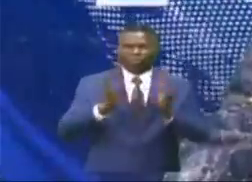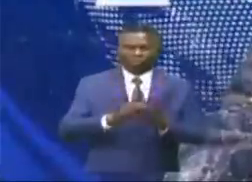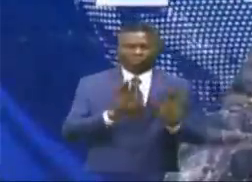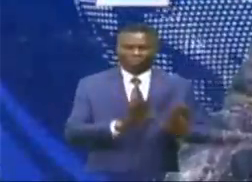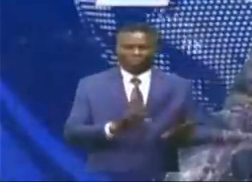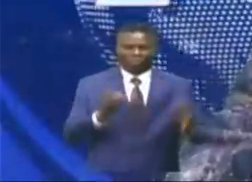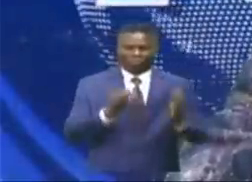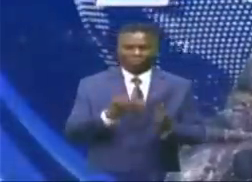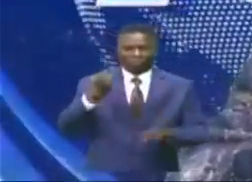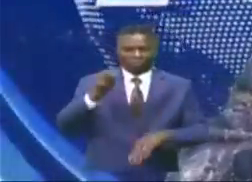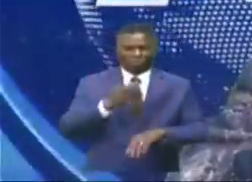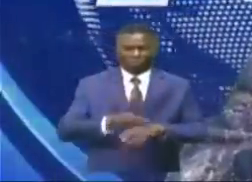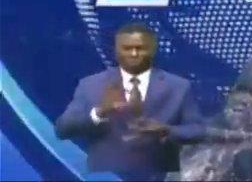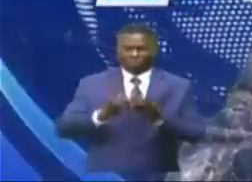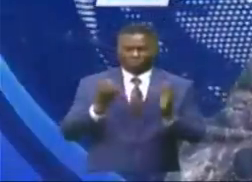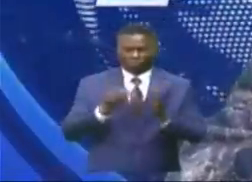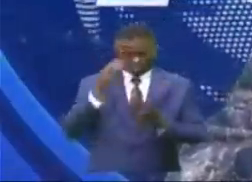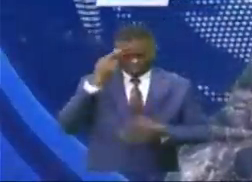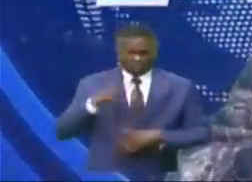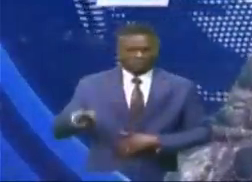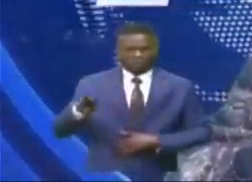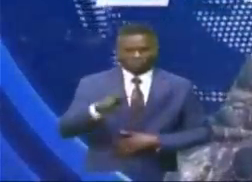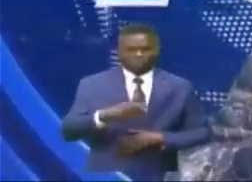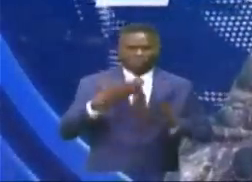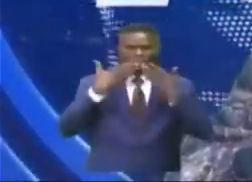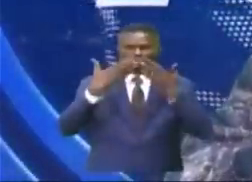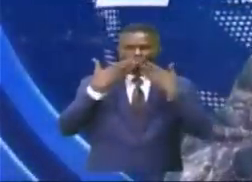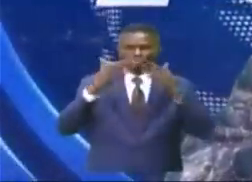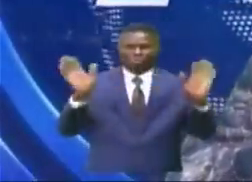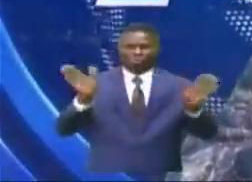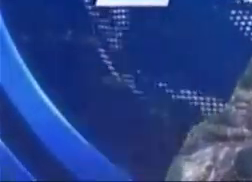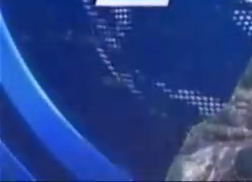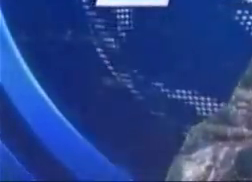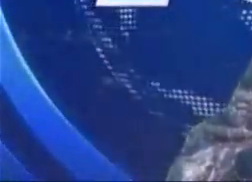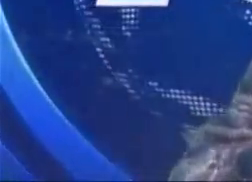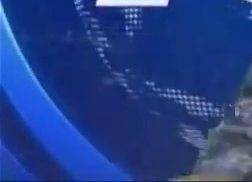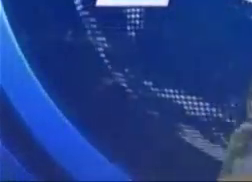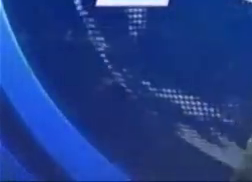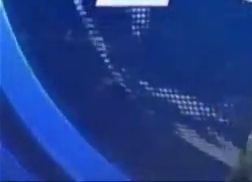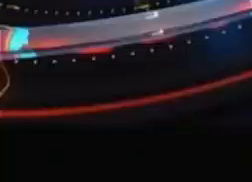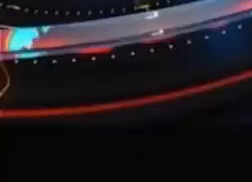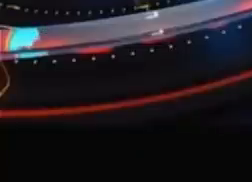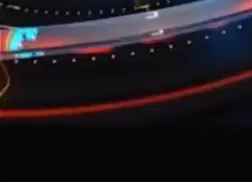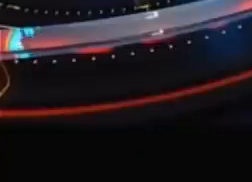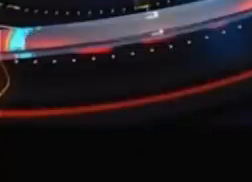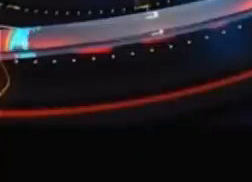a concouru à sa rédaction. Suivez tout à l'heure à 20h, Nancy Audua. Bonsoir chez vous et à très bientôt.